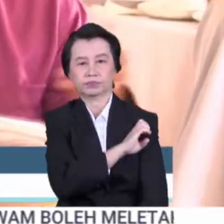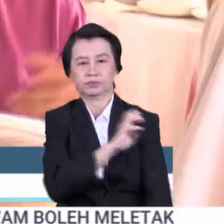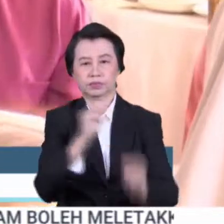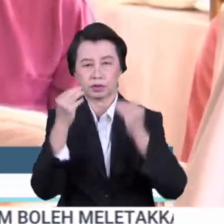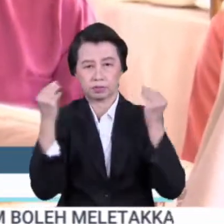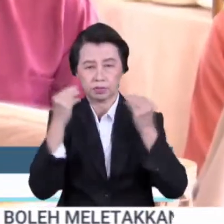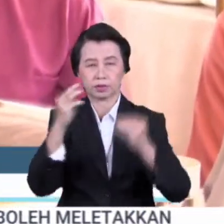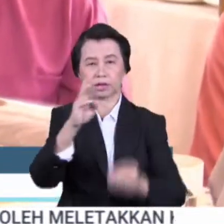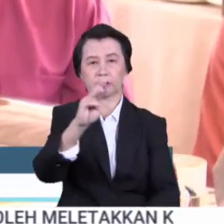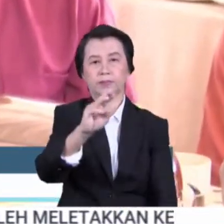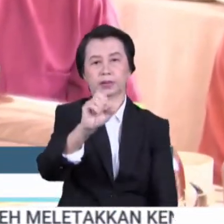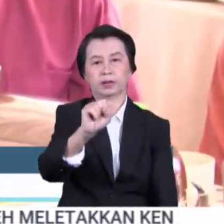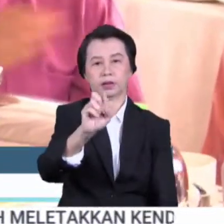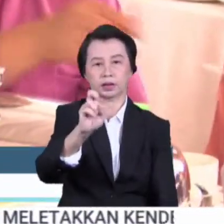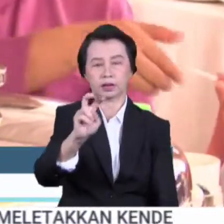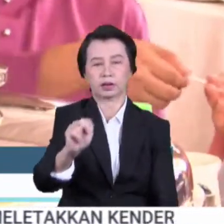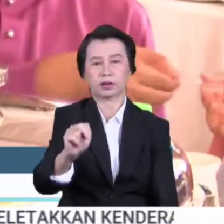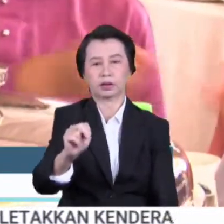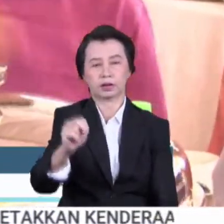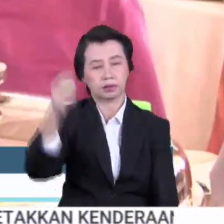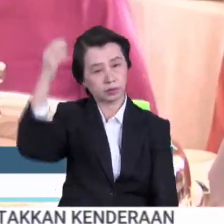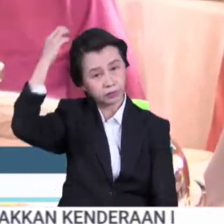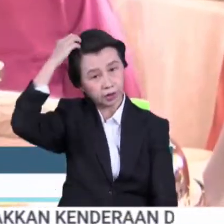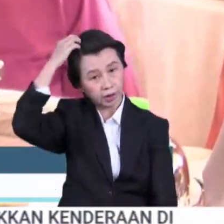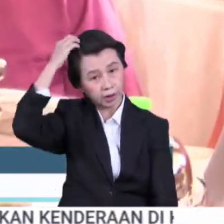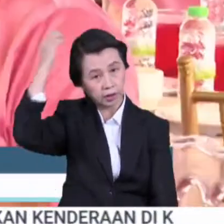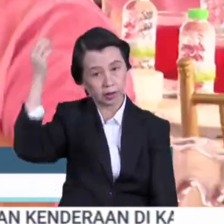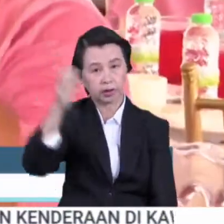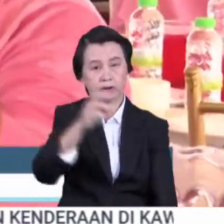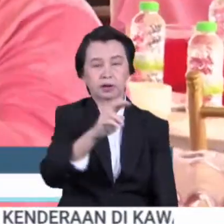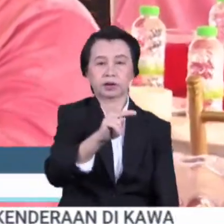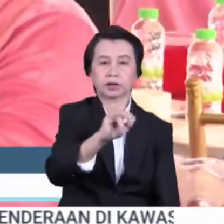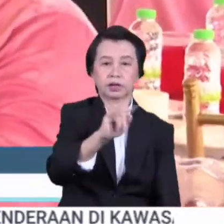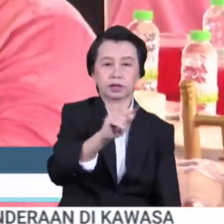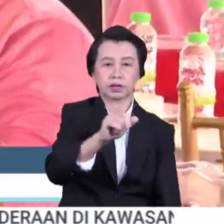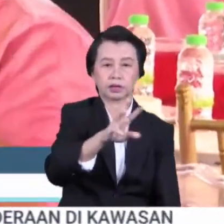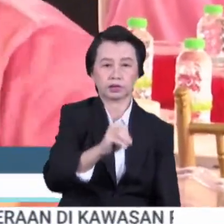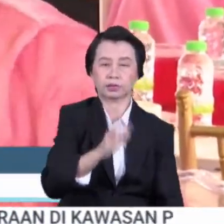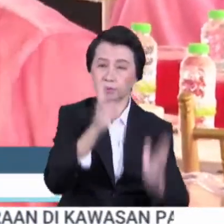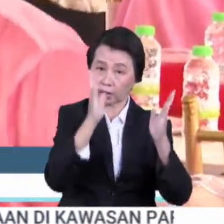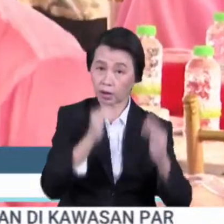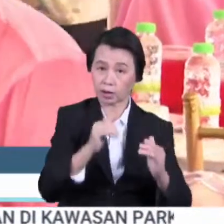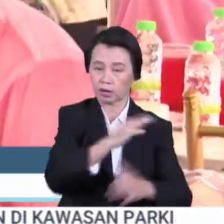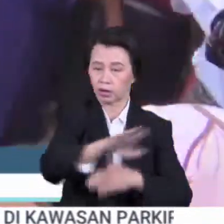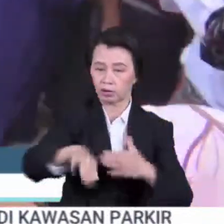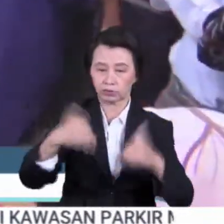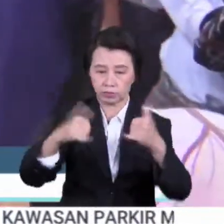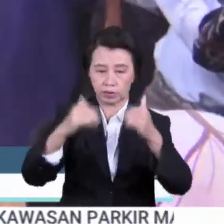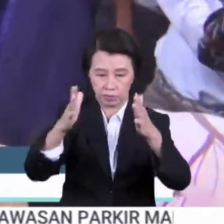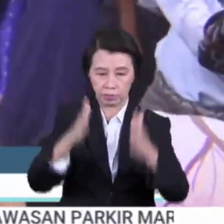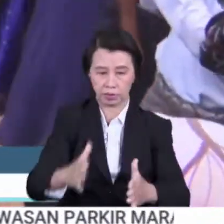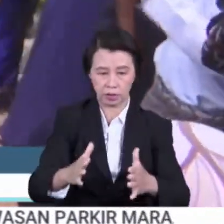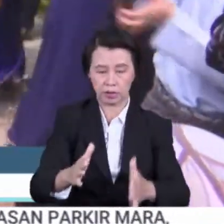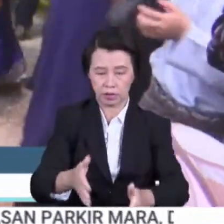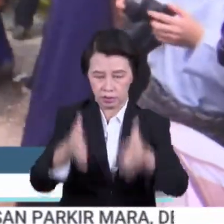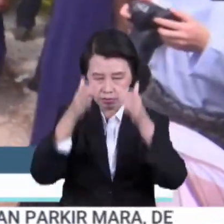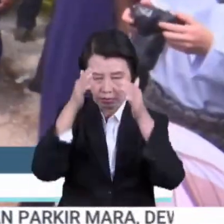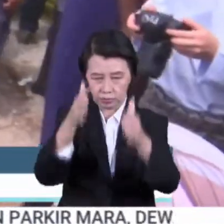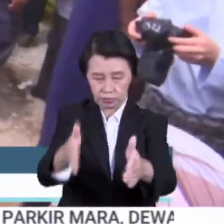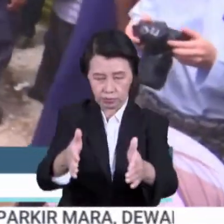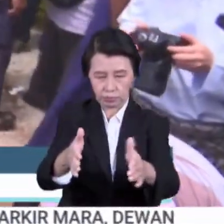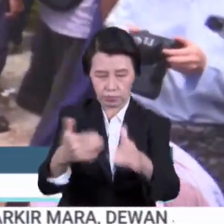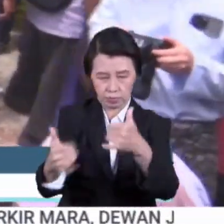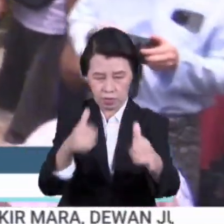Sukan Negeri Selangor, Muhammad Nizam Marjugi berkata pihaknya berharap semua atlet dapat memberi tumpuan